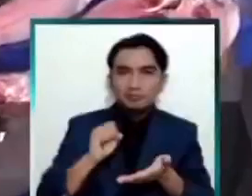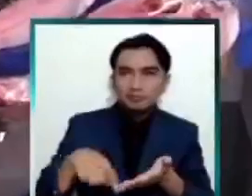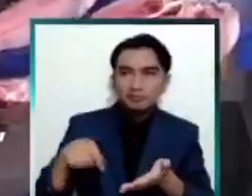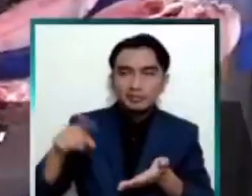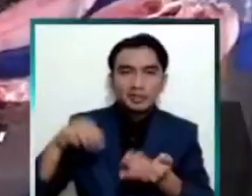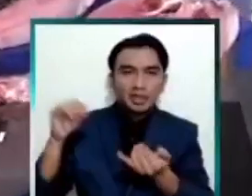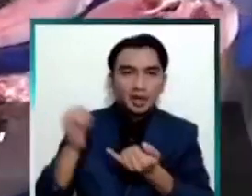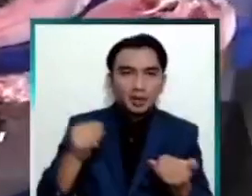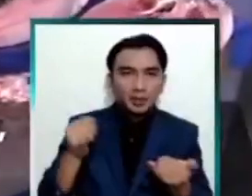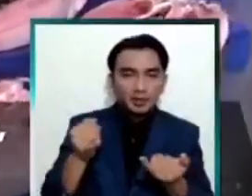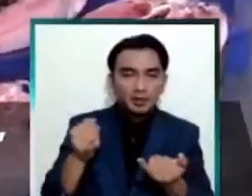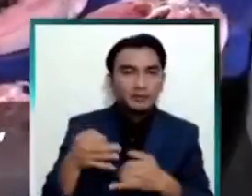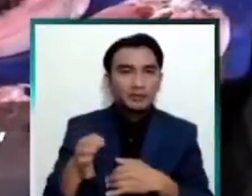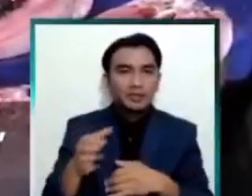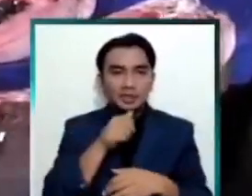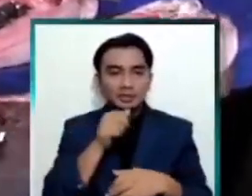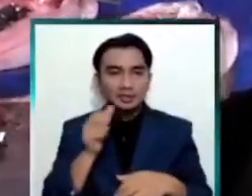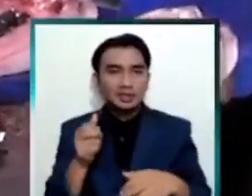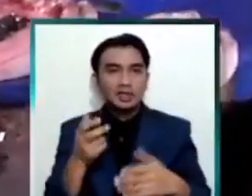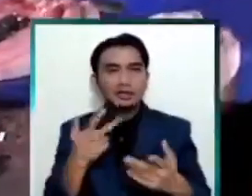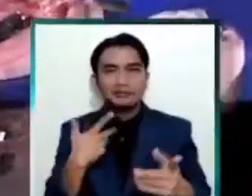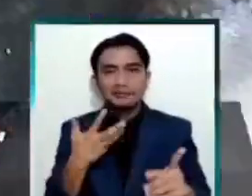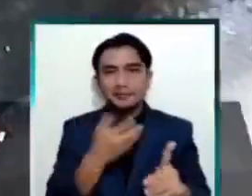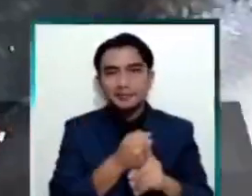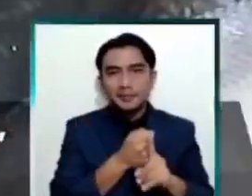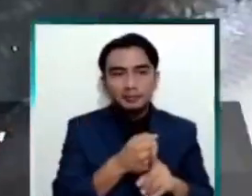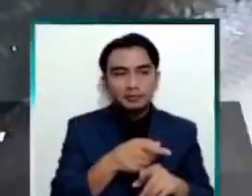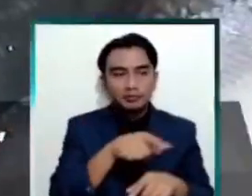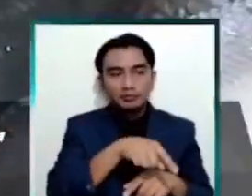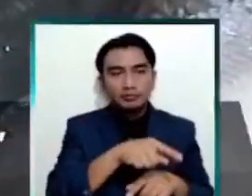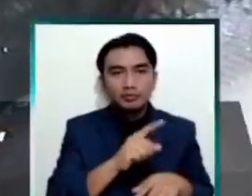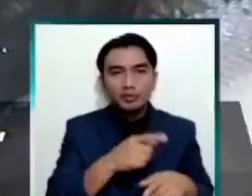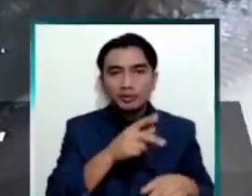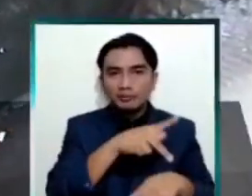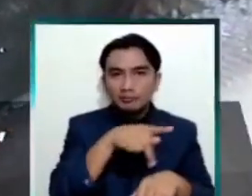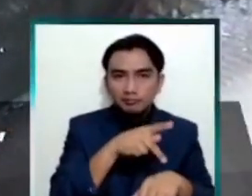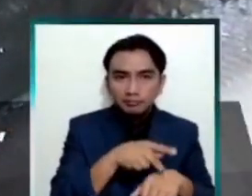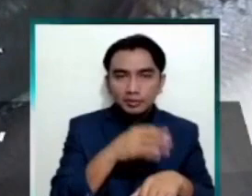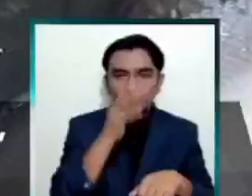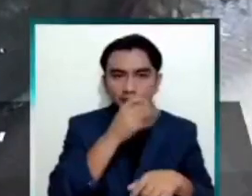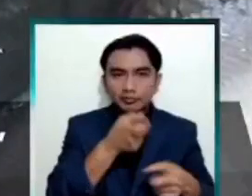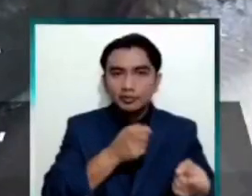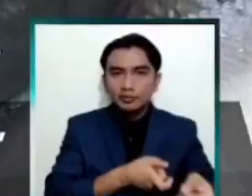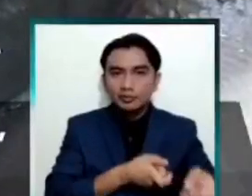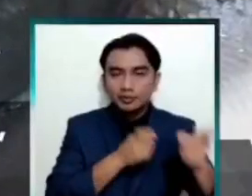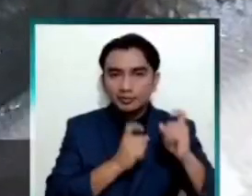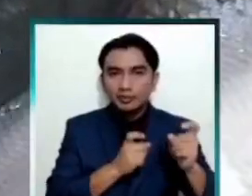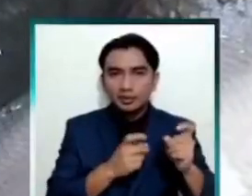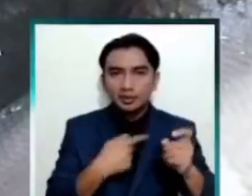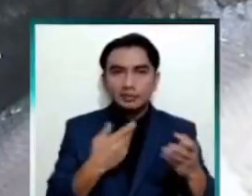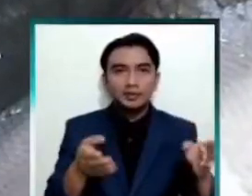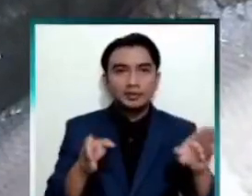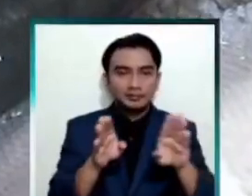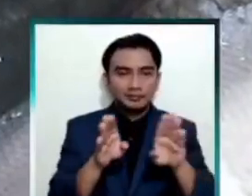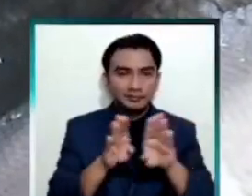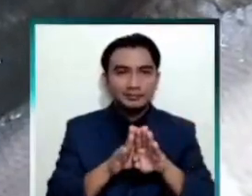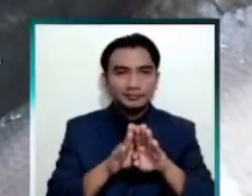ito makaapekto sa huli ng ating mga mangingisda sa pagtatapos ng closed fishing season.